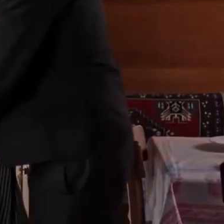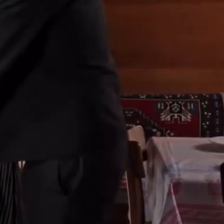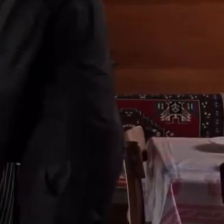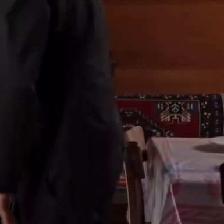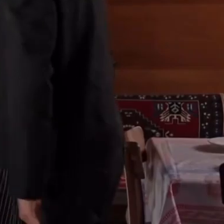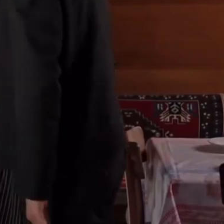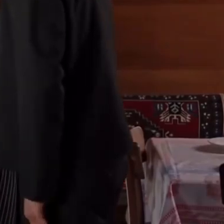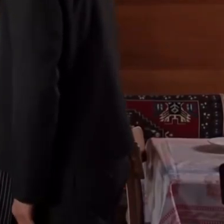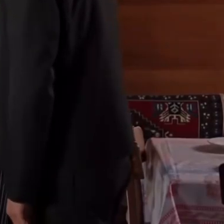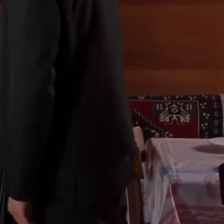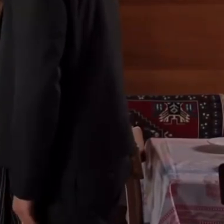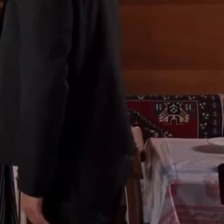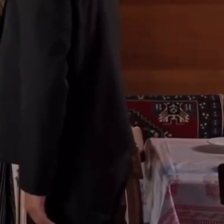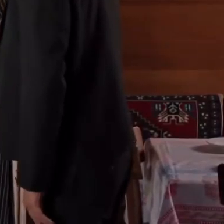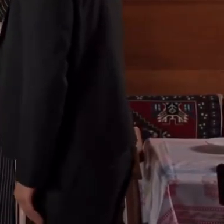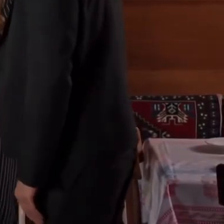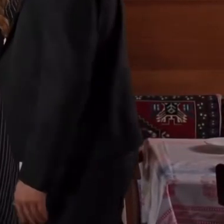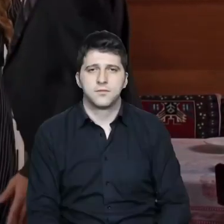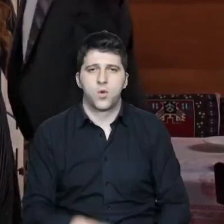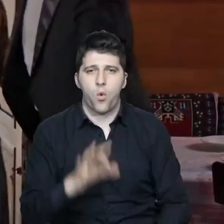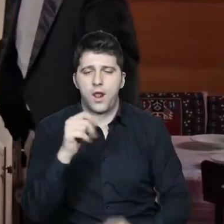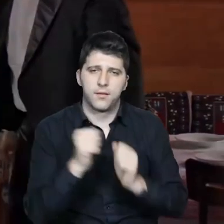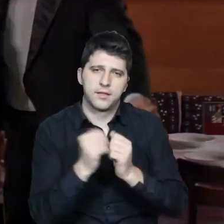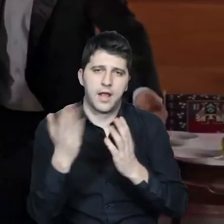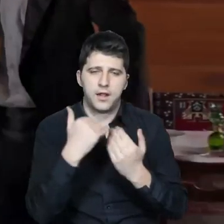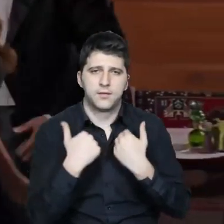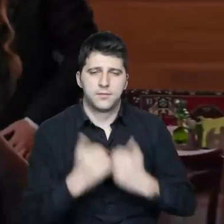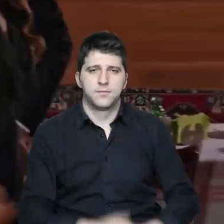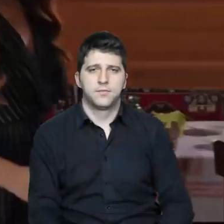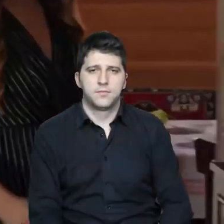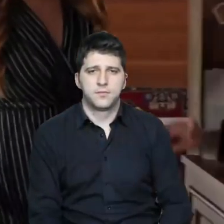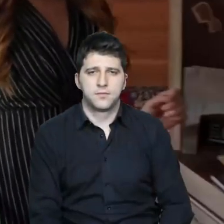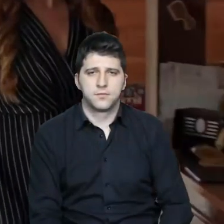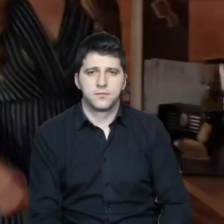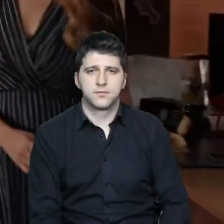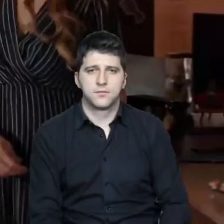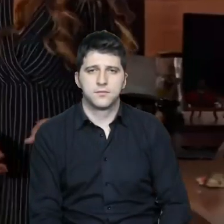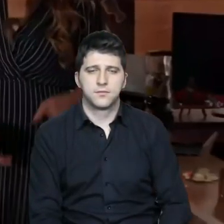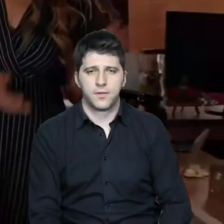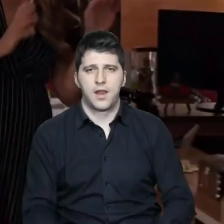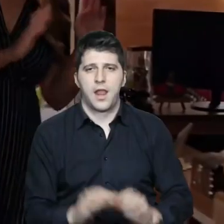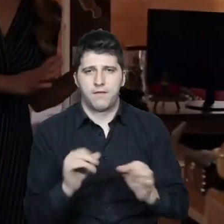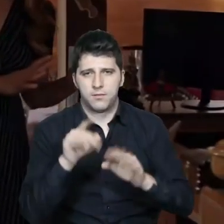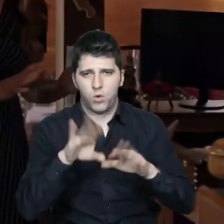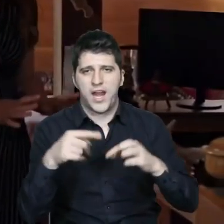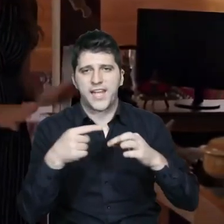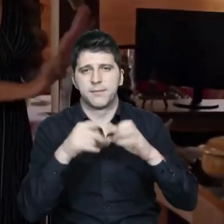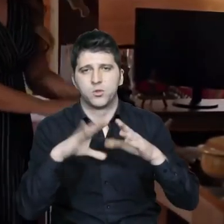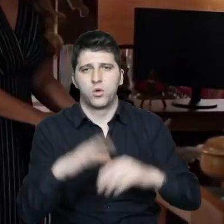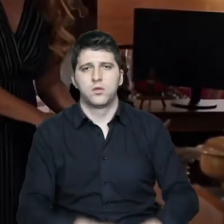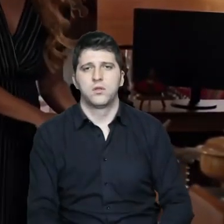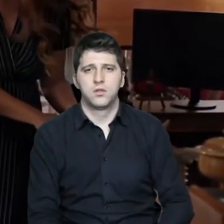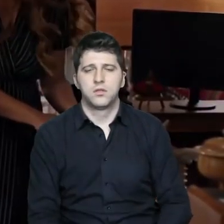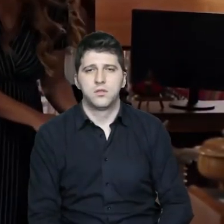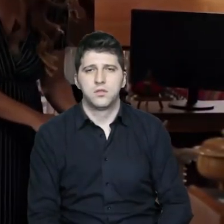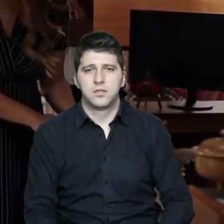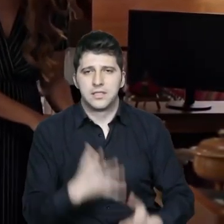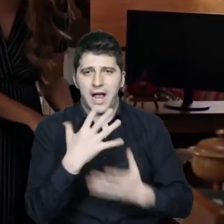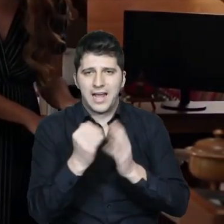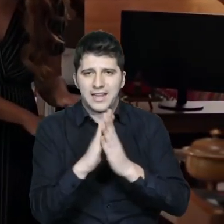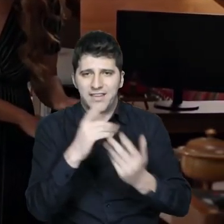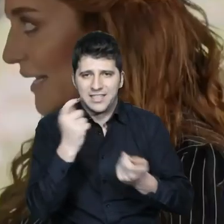İsmail sevinçle Ali'ye döndü. Oral sen benimle gel. Girişteki restorandalar. Evet burası resepsiyon. Kayıt defterine